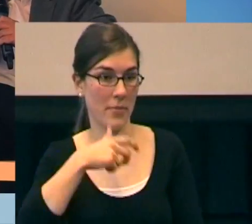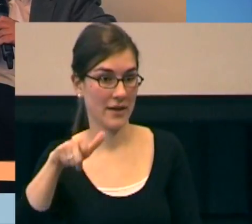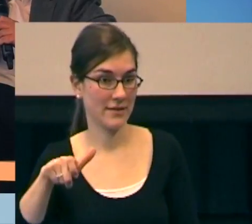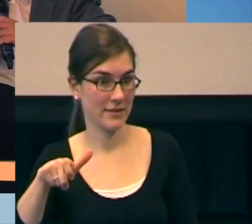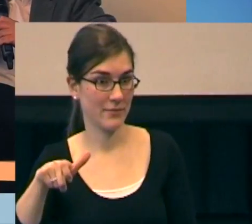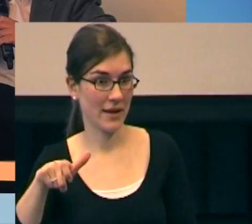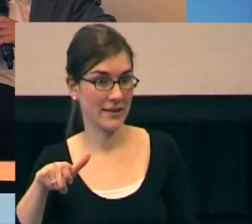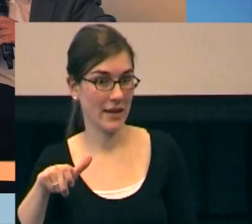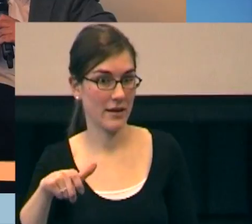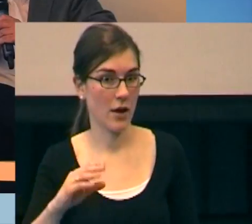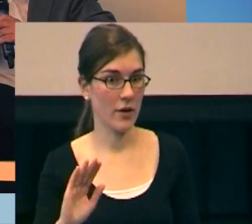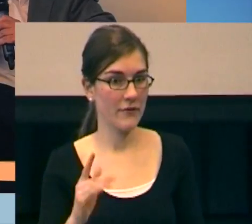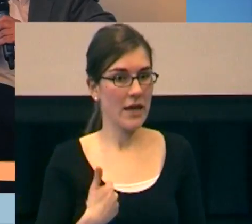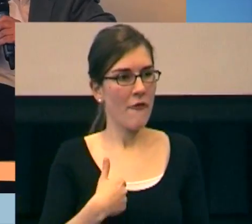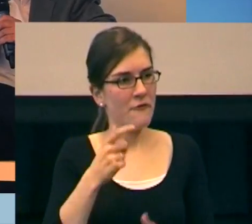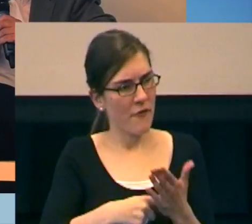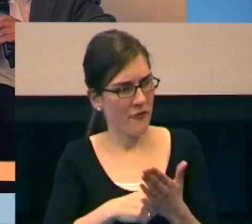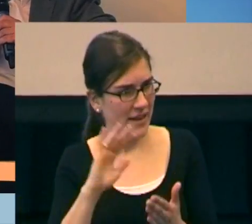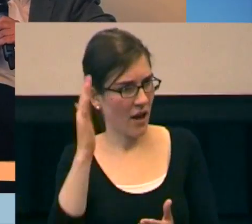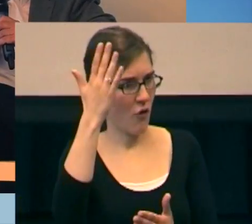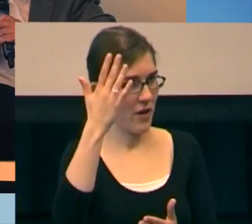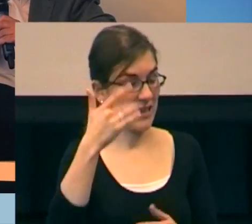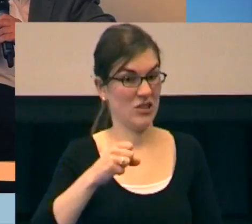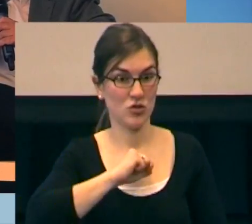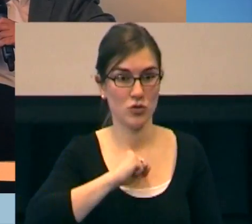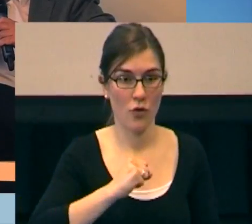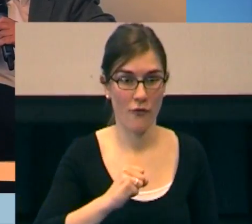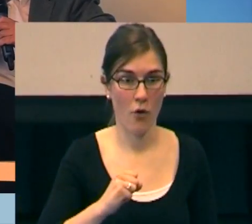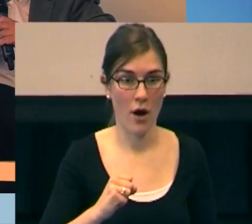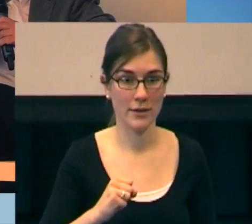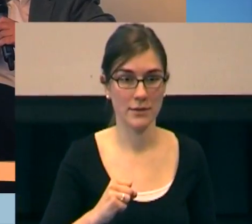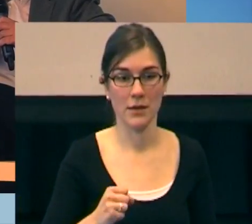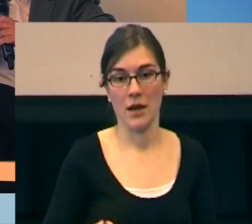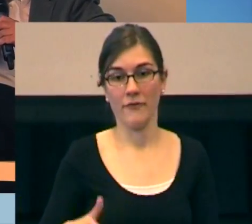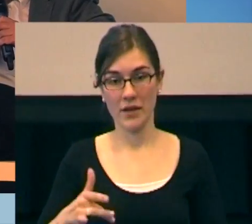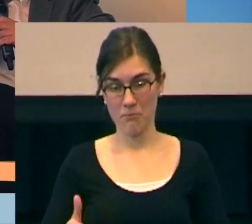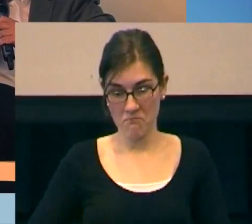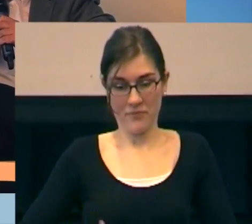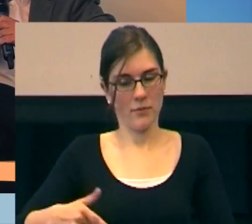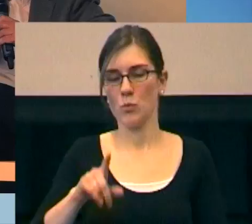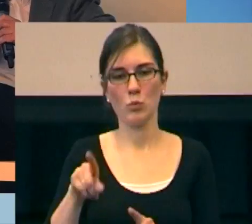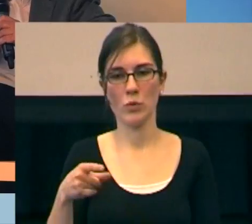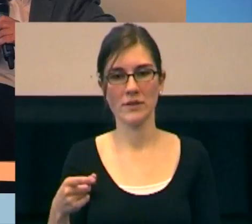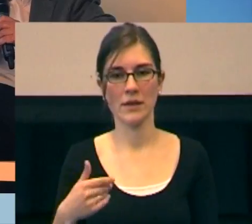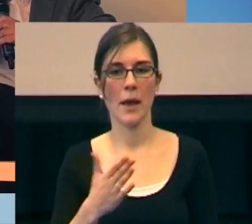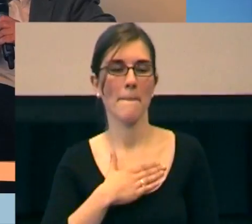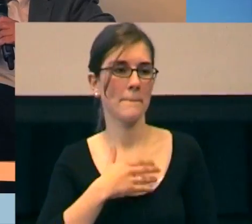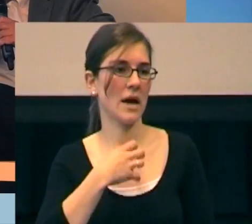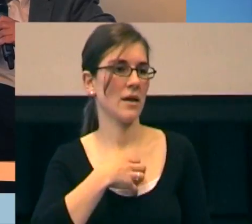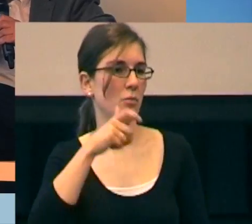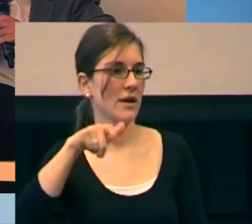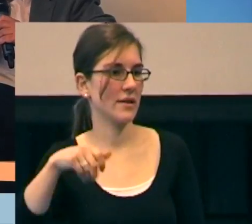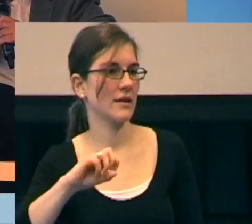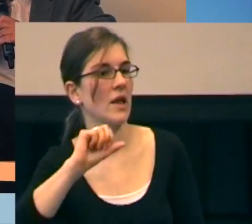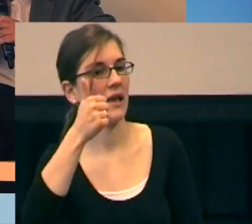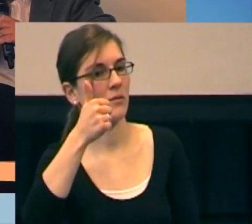kriegt sofort eine Gewebsprobe also bei mir zumindest kriegt jeder Patient erstmal eine Antibiotika Behandlung und eine Kontrolle ob der PSA-Wert nicht vielleicht